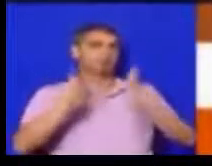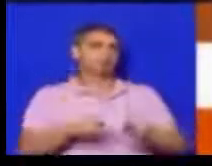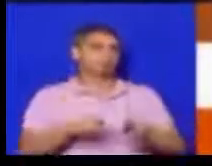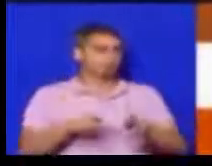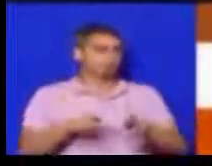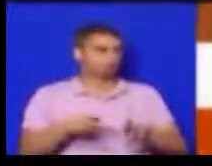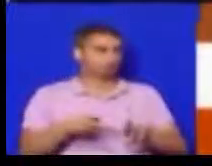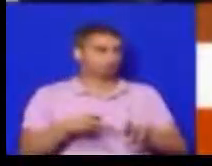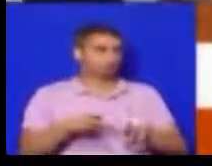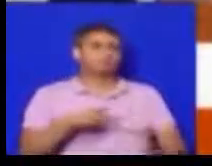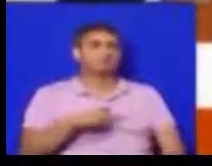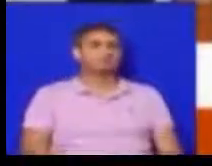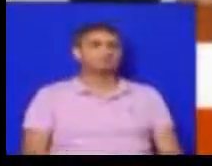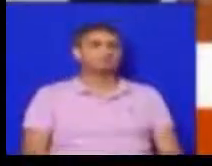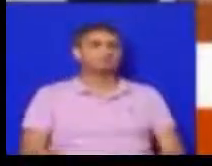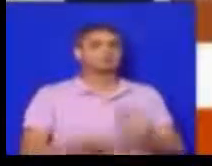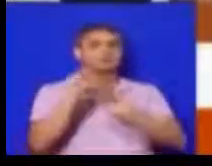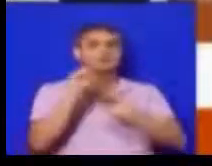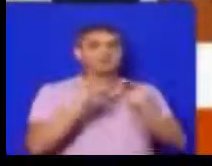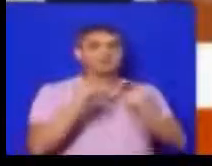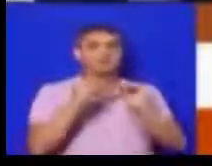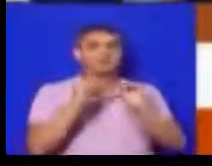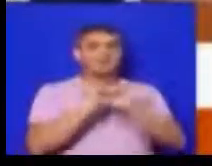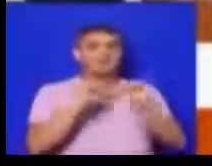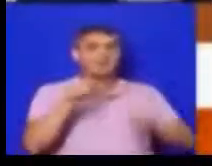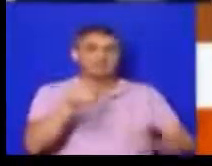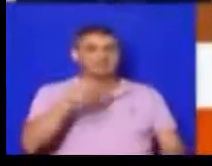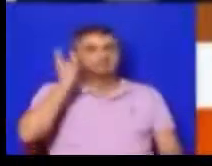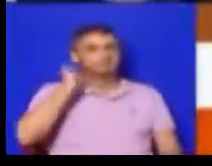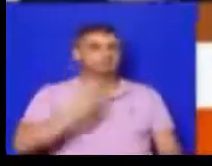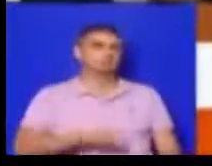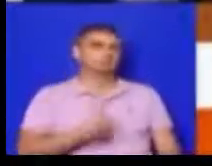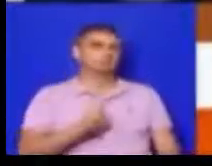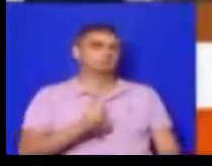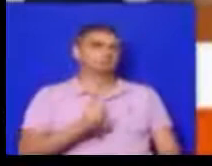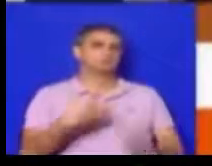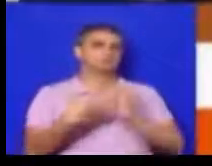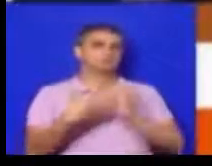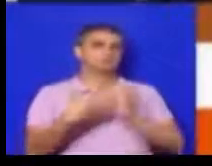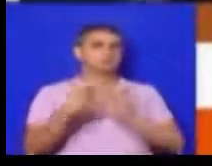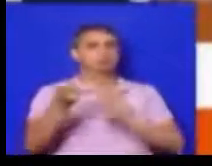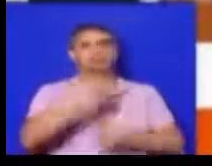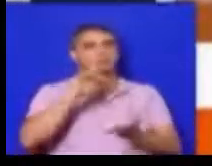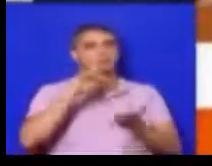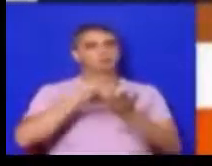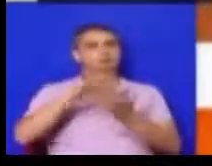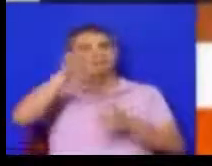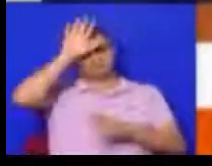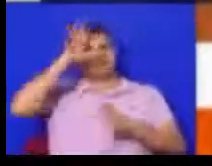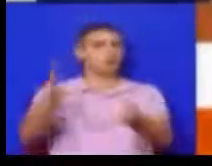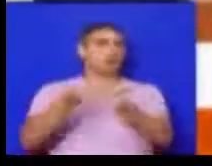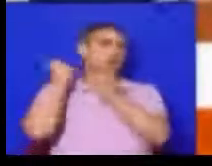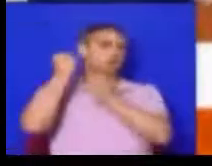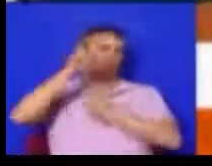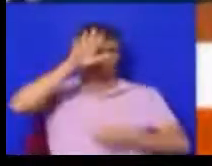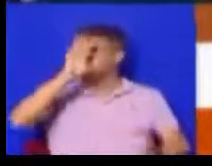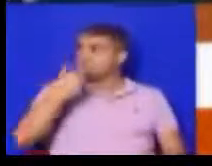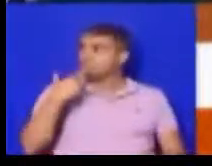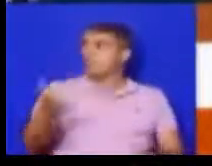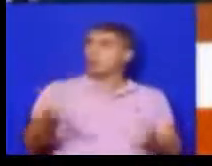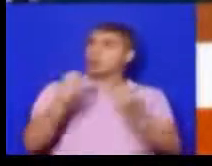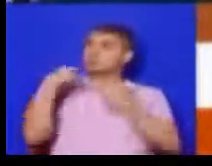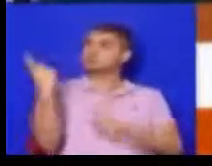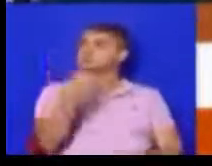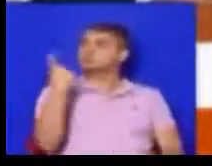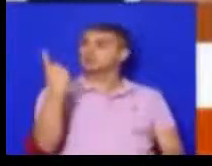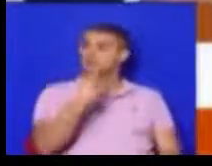את המרכיבים הגרעיניים האלה צריך לוודא שהם לא בידי האיראנים. שזה אומר מה, להוציא את הצנטריפוגות